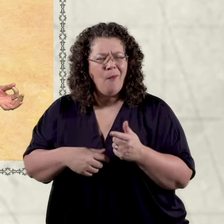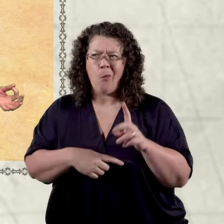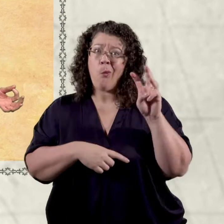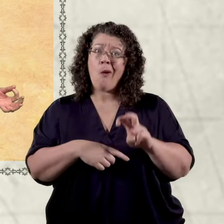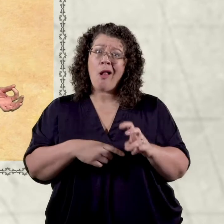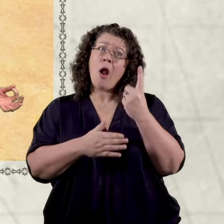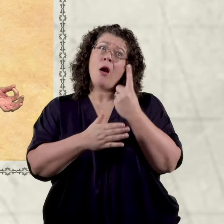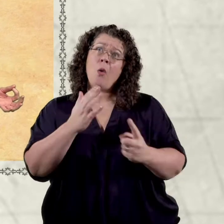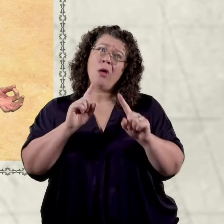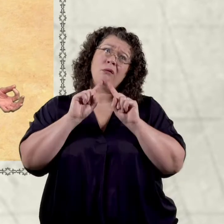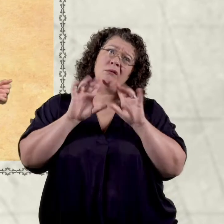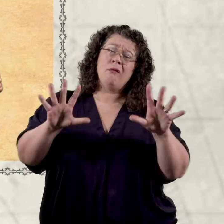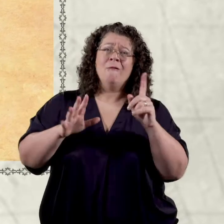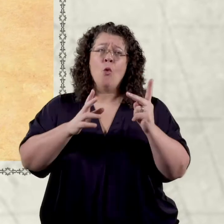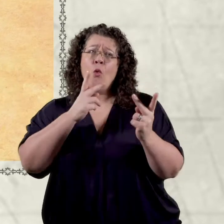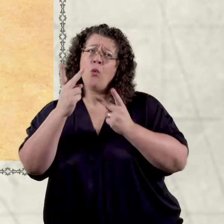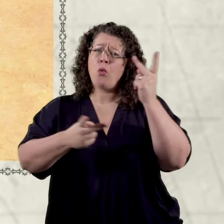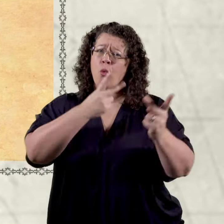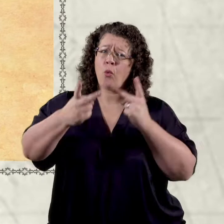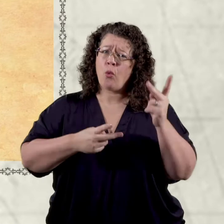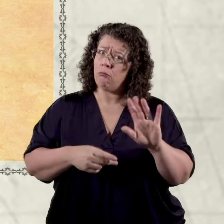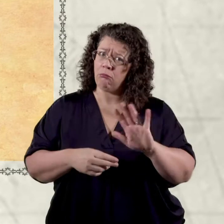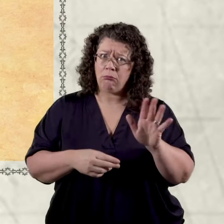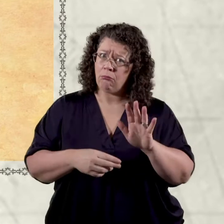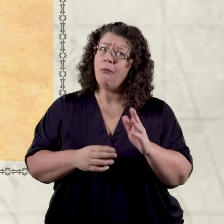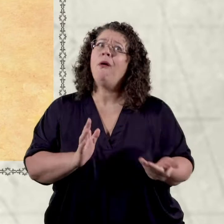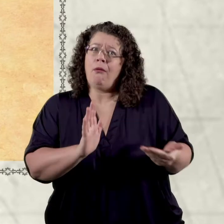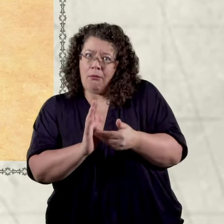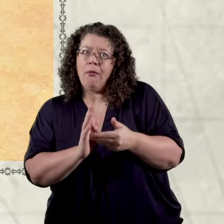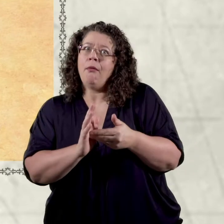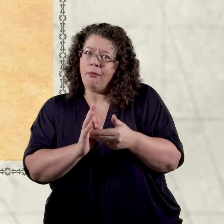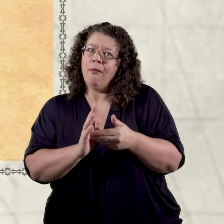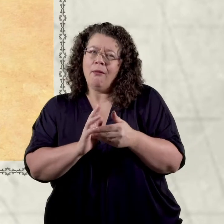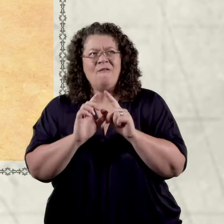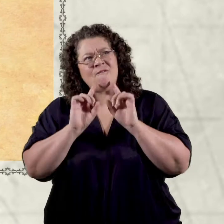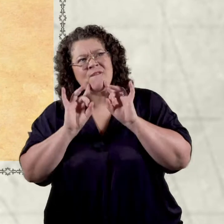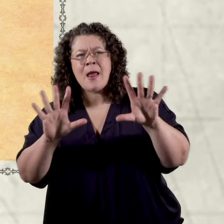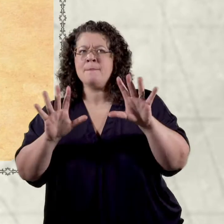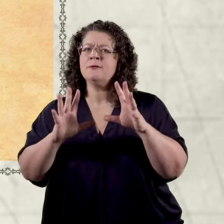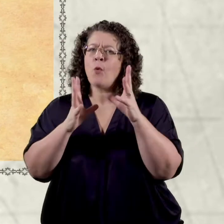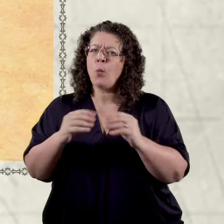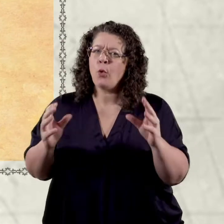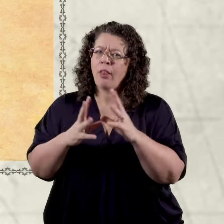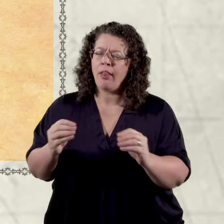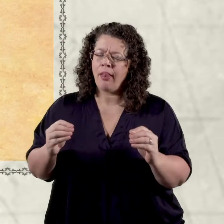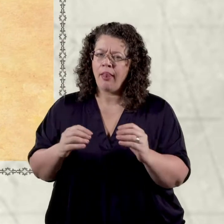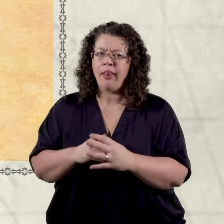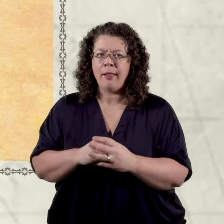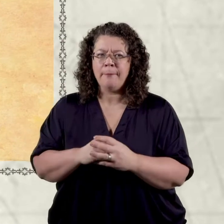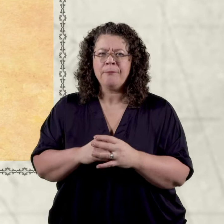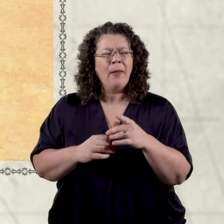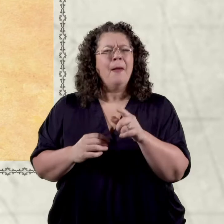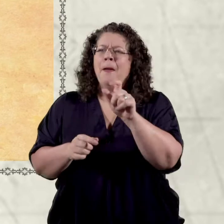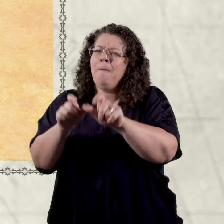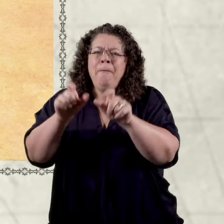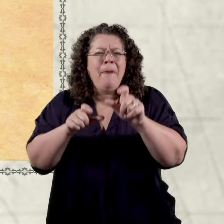y gwlan. I ddechrau, byddai pobl yn gwneud pethau allan o wlân eu defaid mwyn wneud